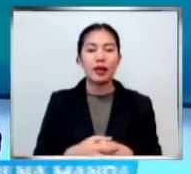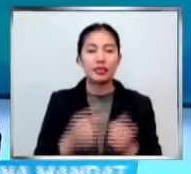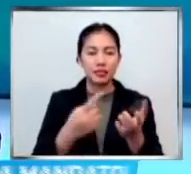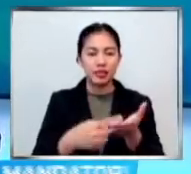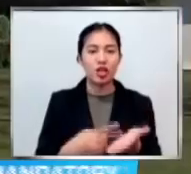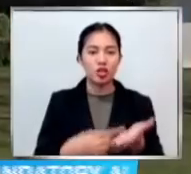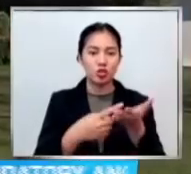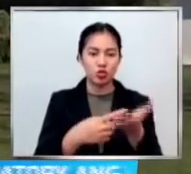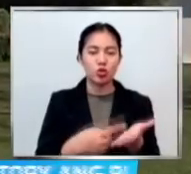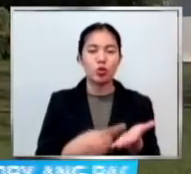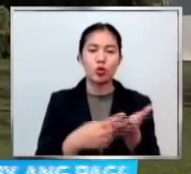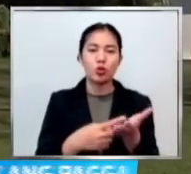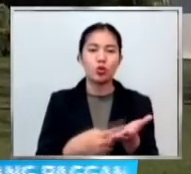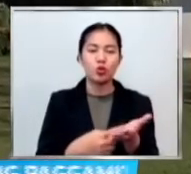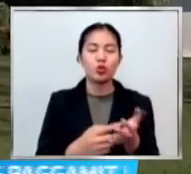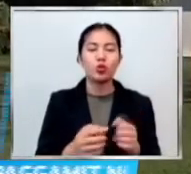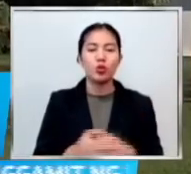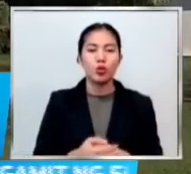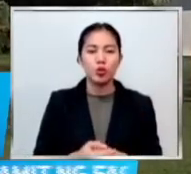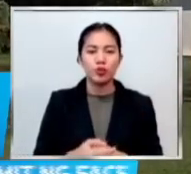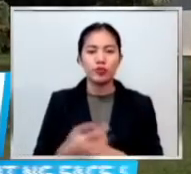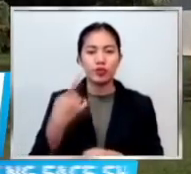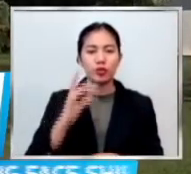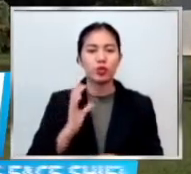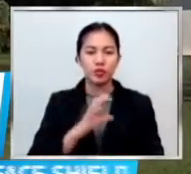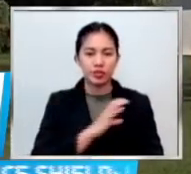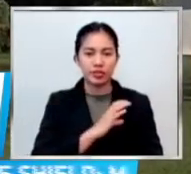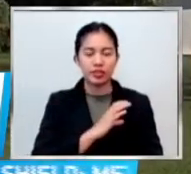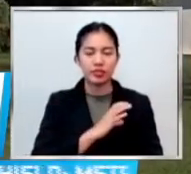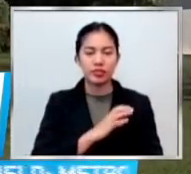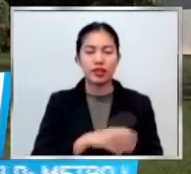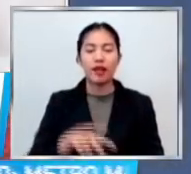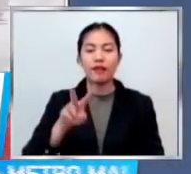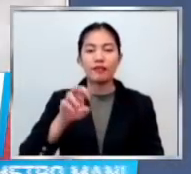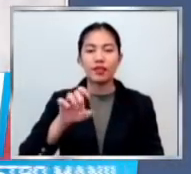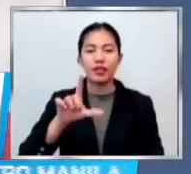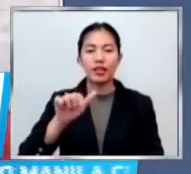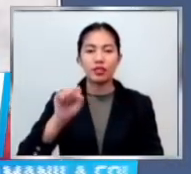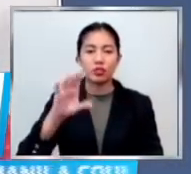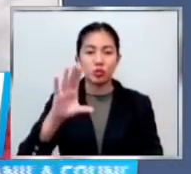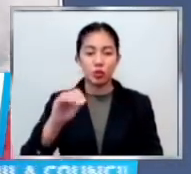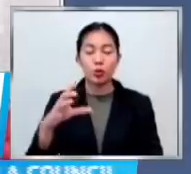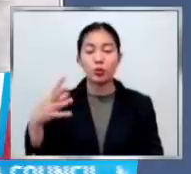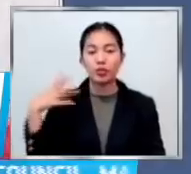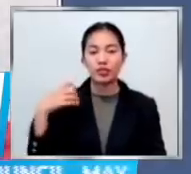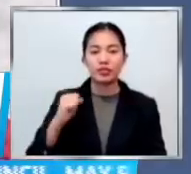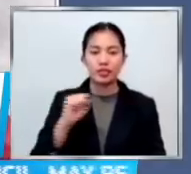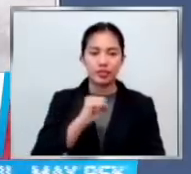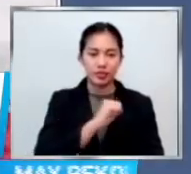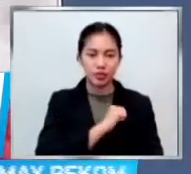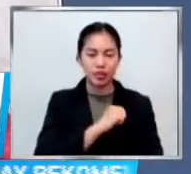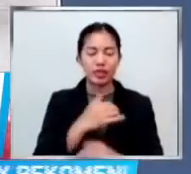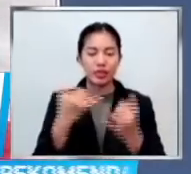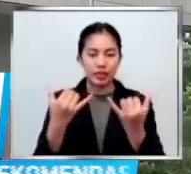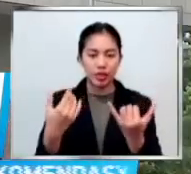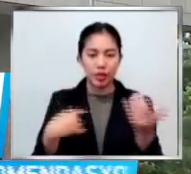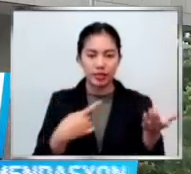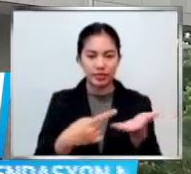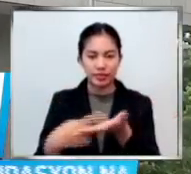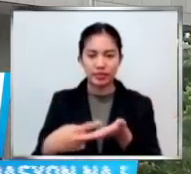Ayon kay Speaker Lord Alan Velasco, hinihintay na lang nila ang bersyon ng Senado para ma-reconcile sa Bicameral Conference